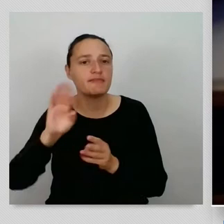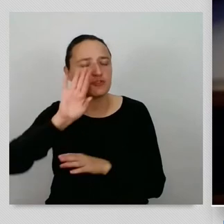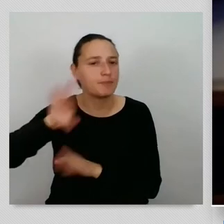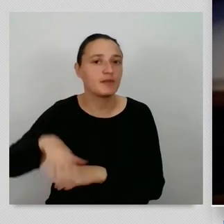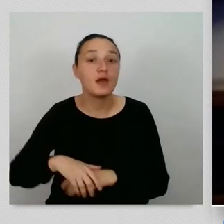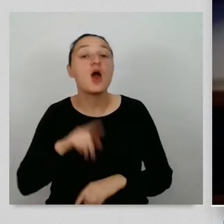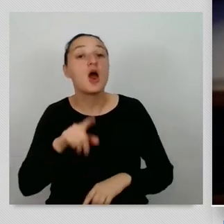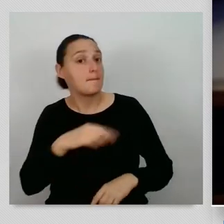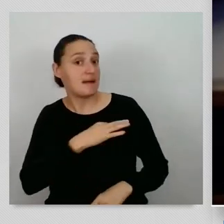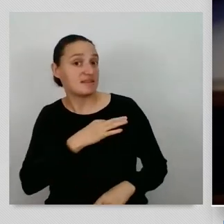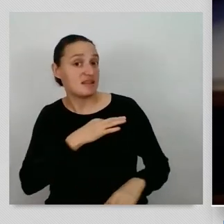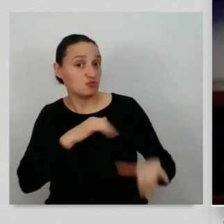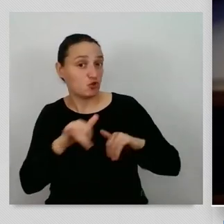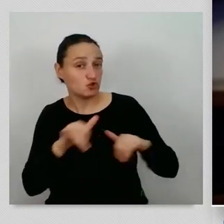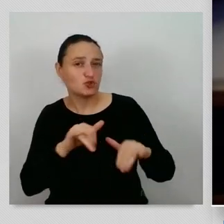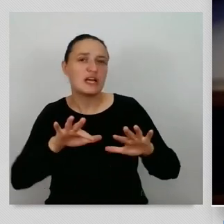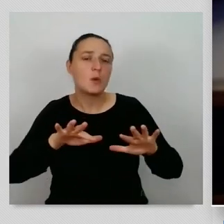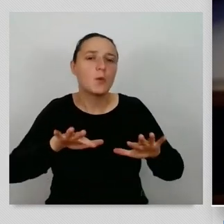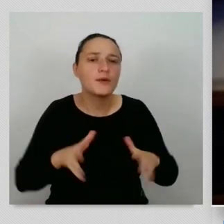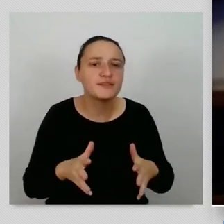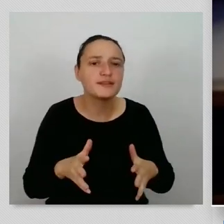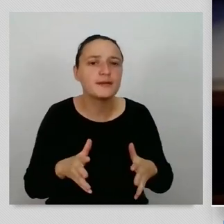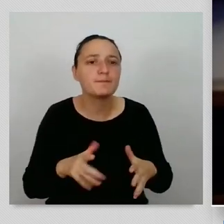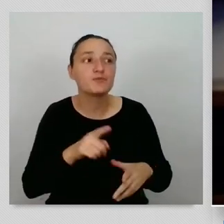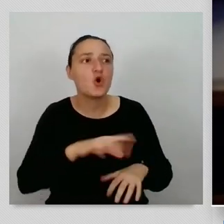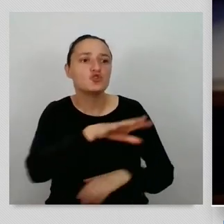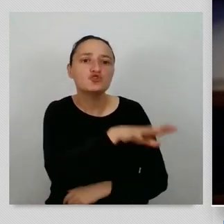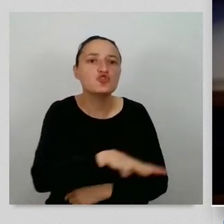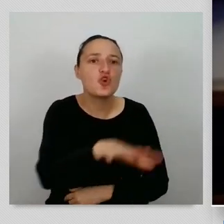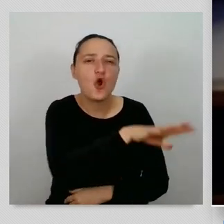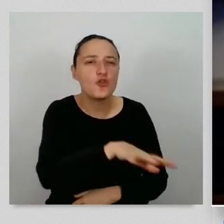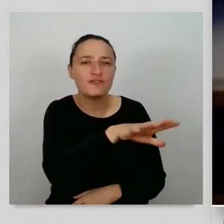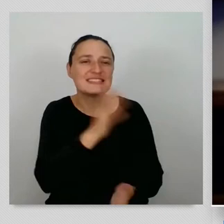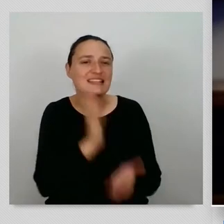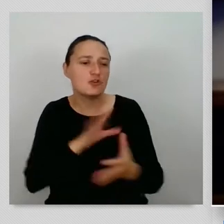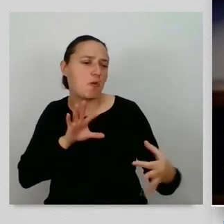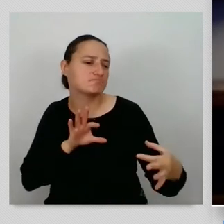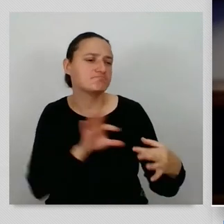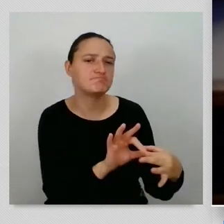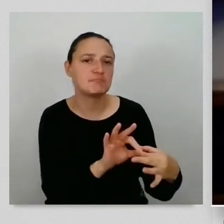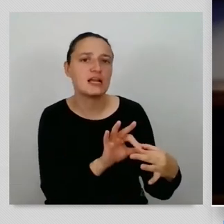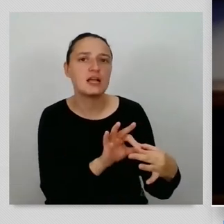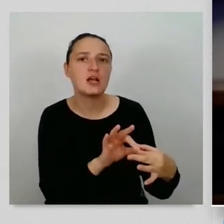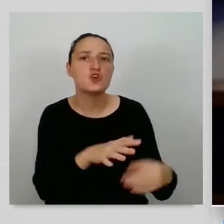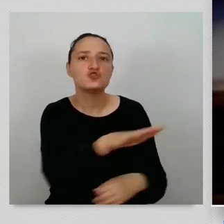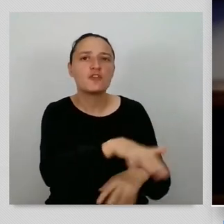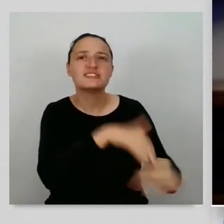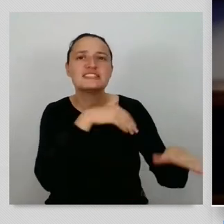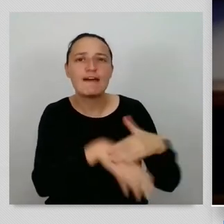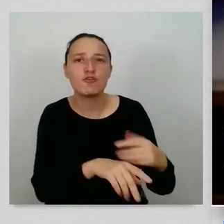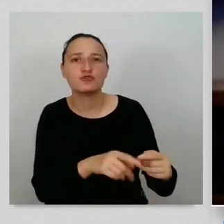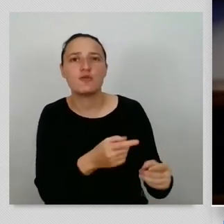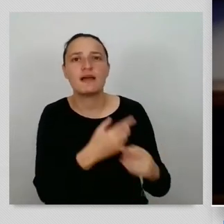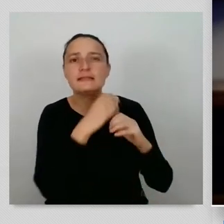się w pewnym stopniu zakładnikiem tych środowisk związanych czy z związkami zawodowymi, czy z